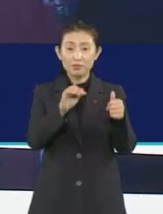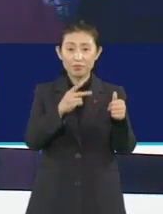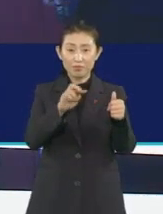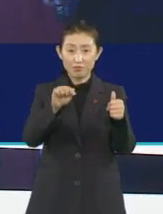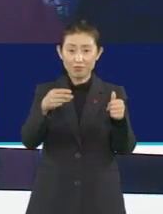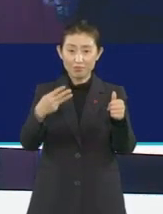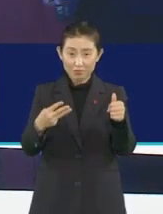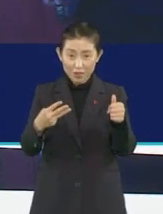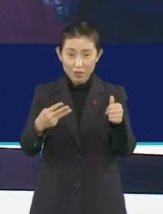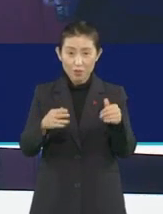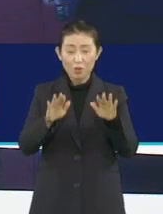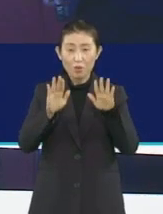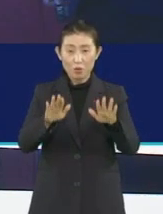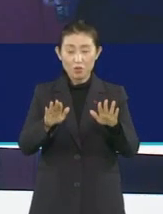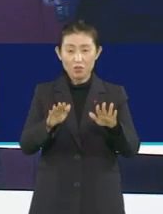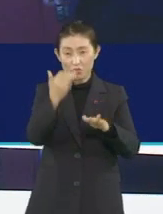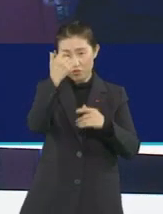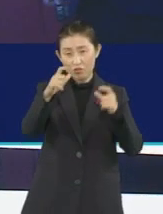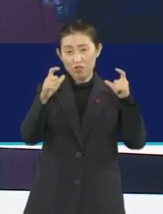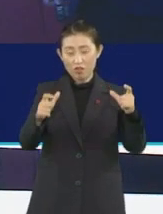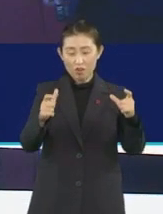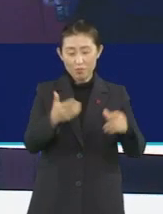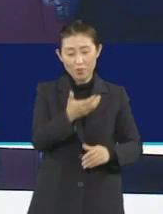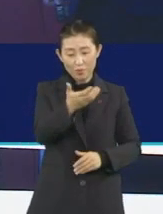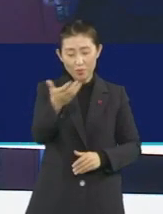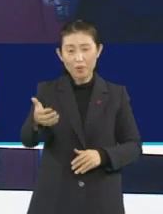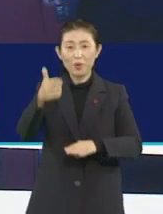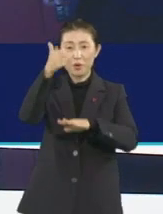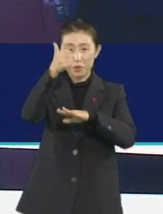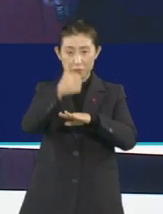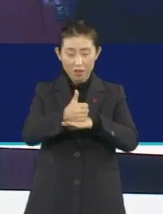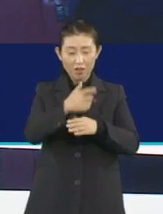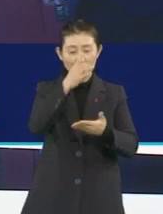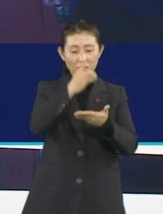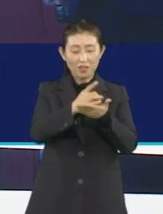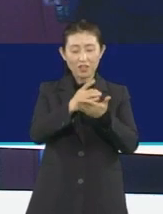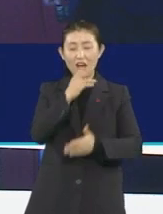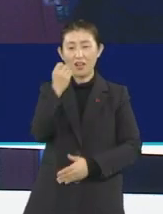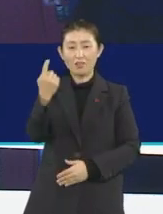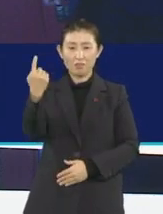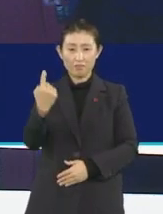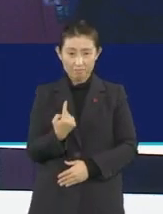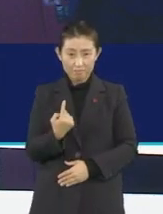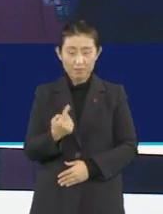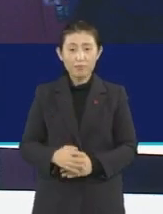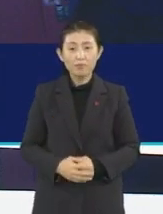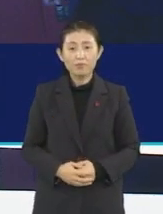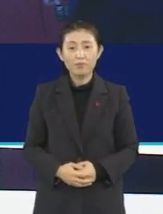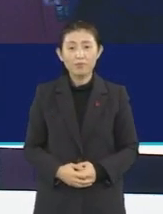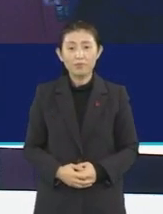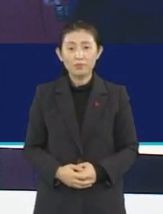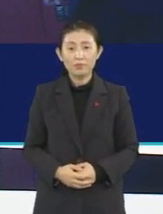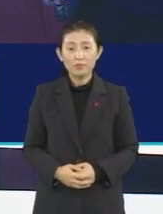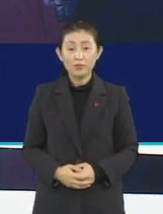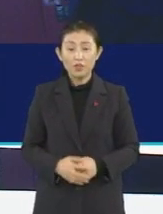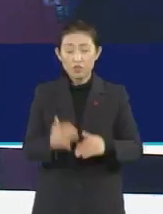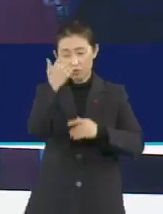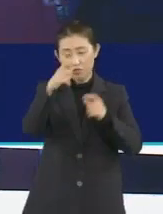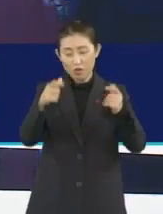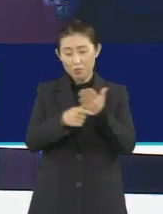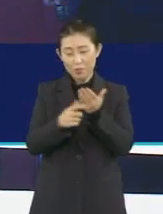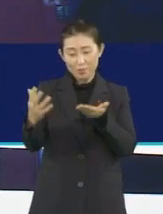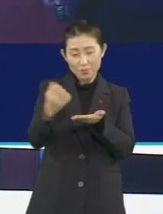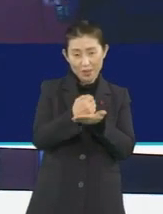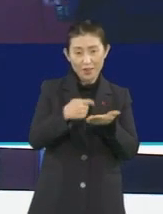윤석렬 국내 임 대선후보가 천안과 산을 이 따라 감을 하며 2박 3일간의 중 원인 충청권 민심